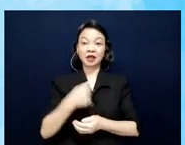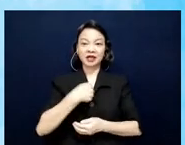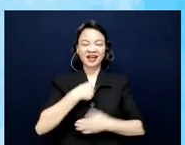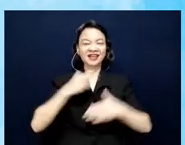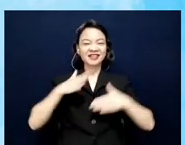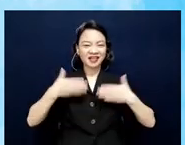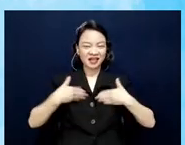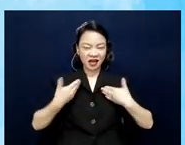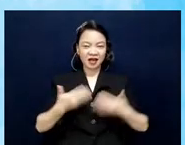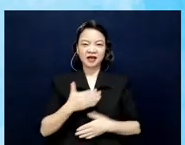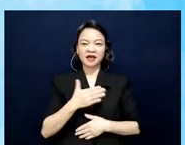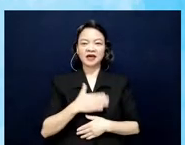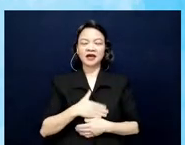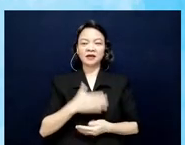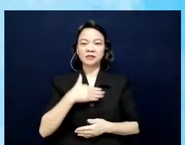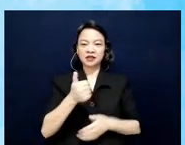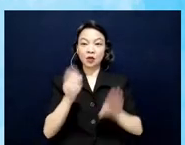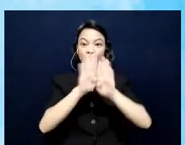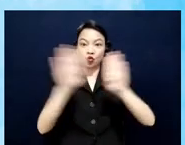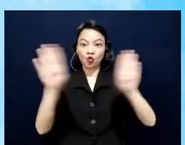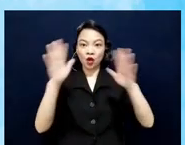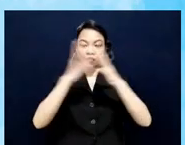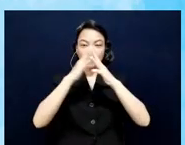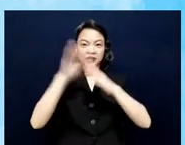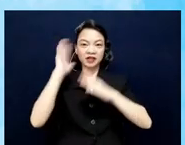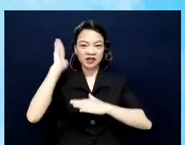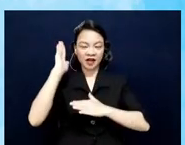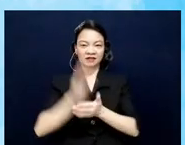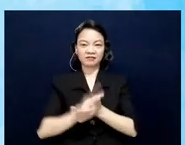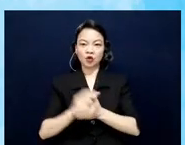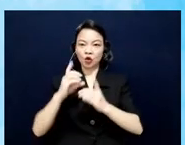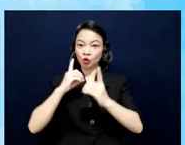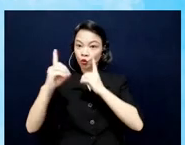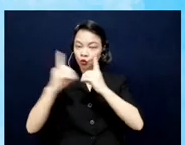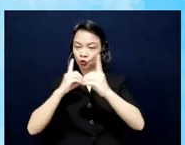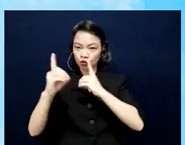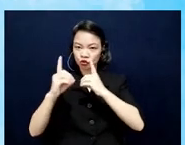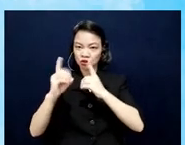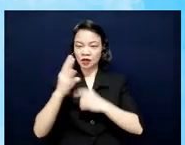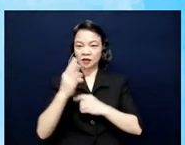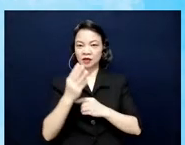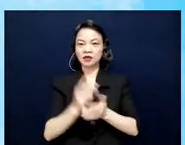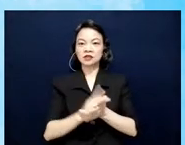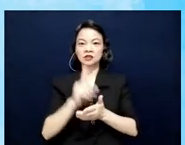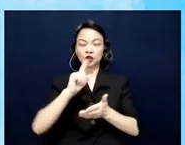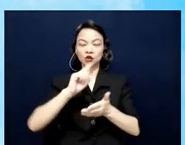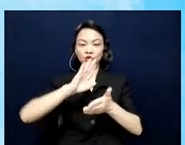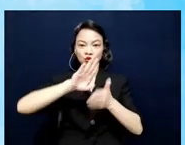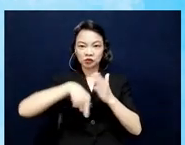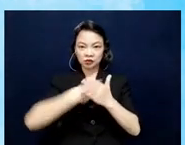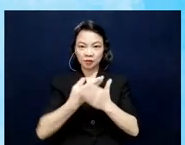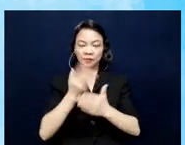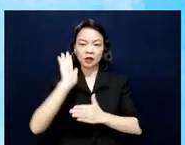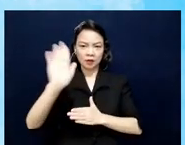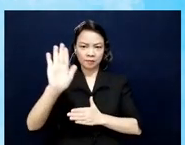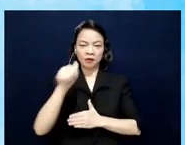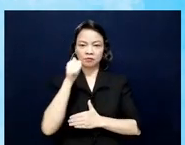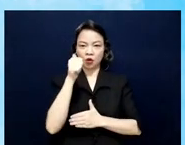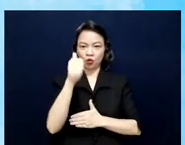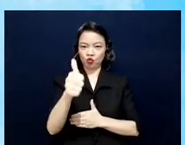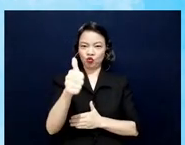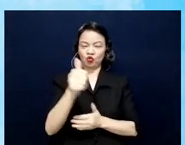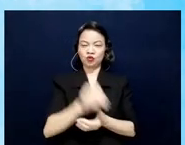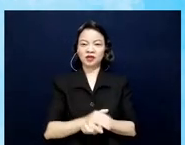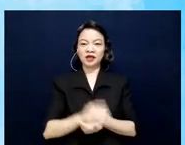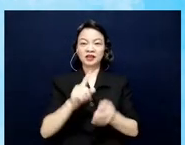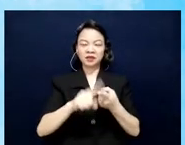membuka webinar kita dan diskusinya mudah-mudahan beberapa jam ke depan ini bisa produktif, ya. Teman-teman bisa tahu apa